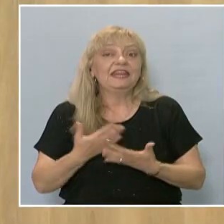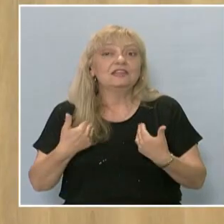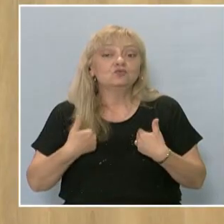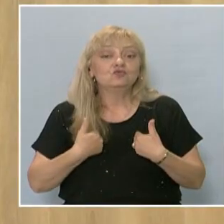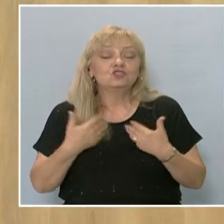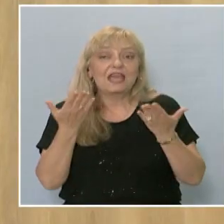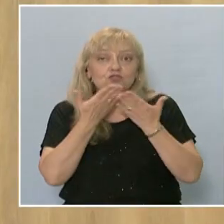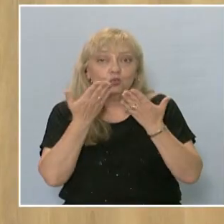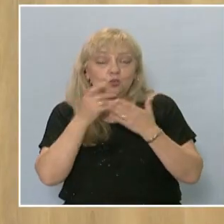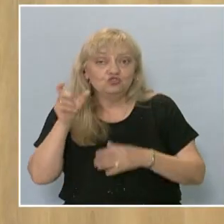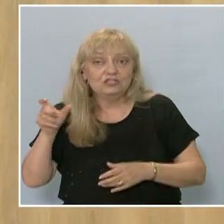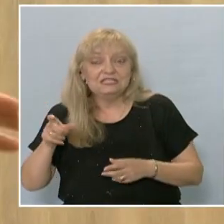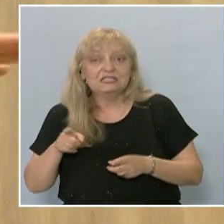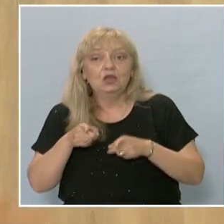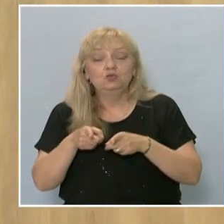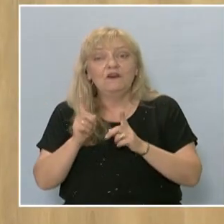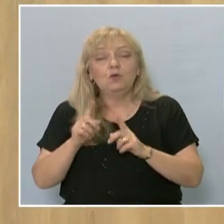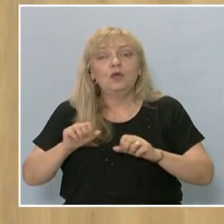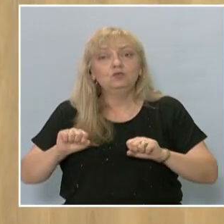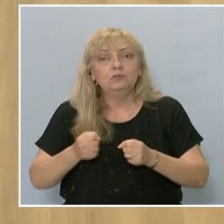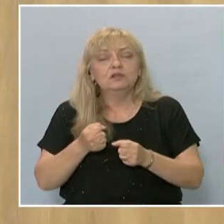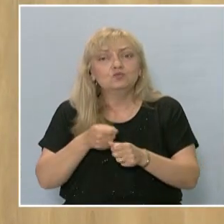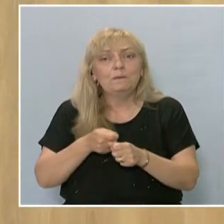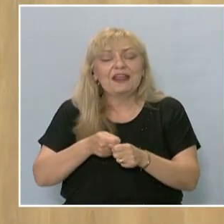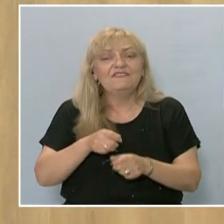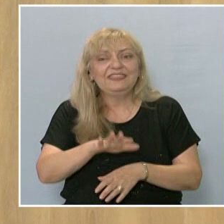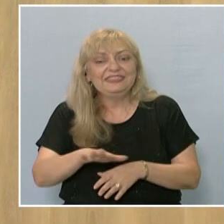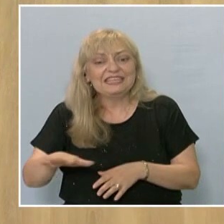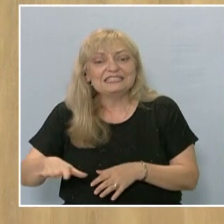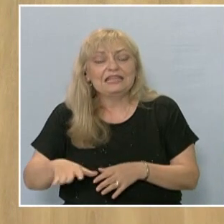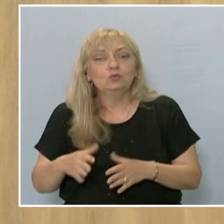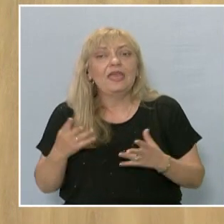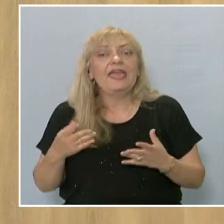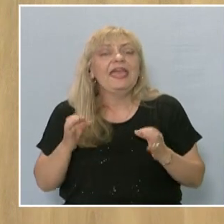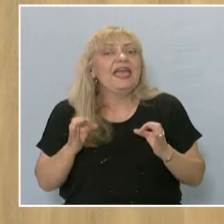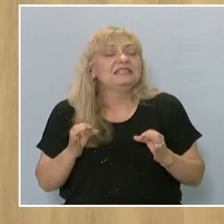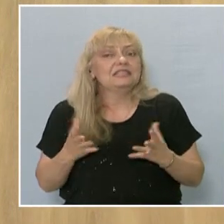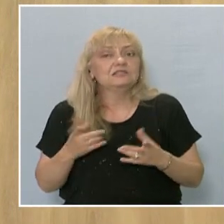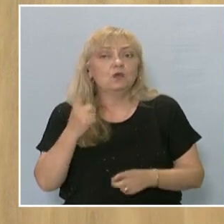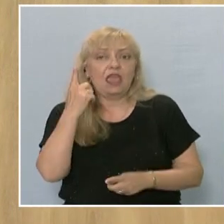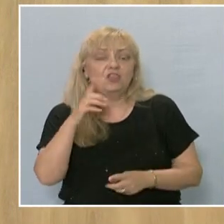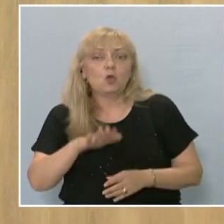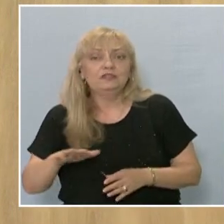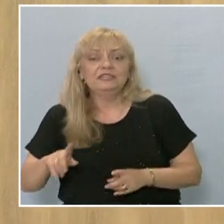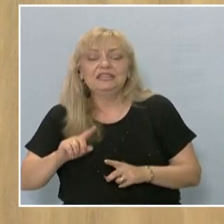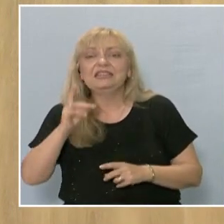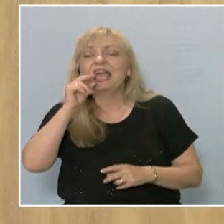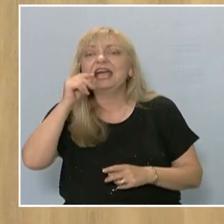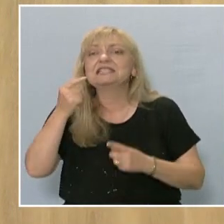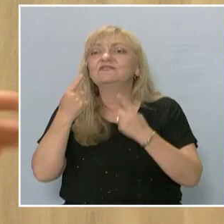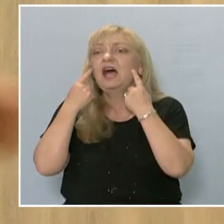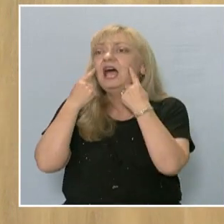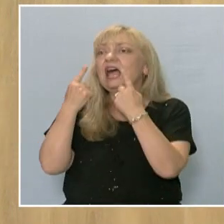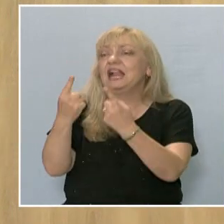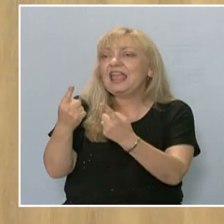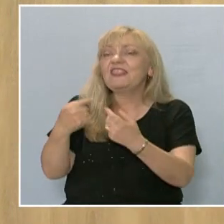това което са правили като или правят децата им е нали изключително естествено защото едно дете не казва нали мамо гледай